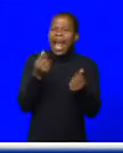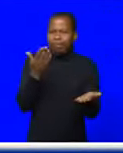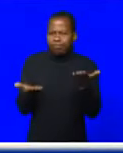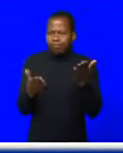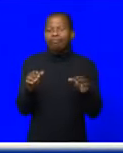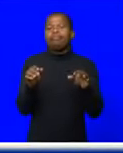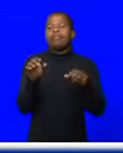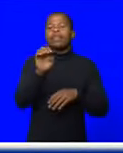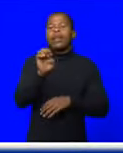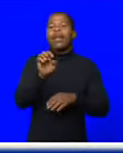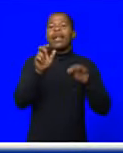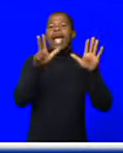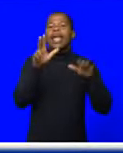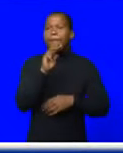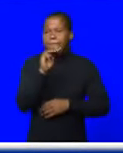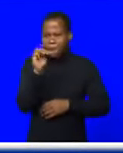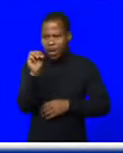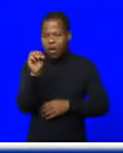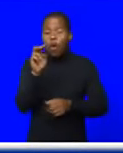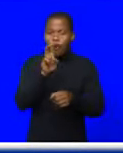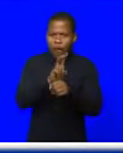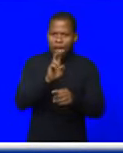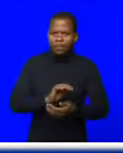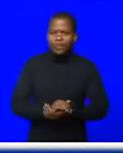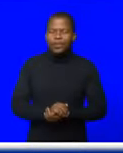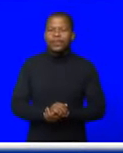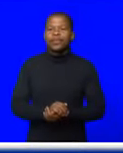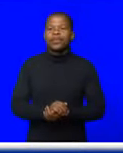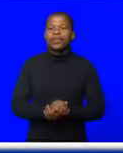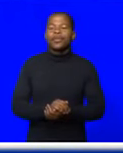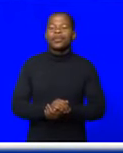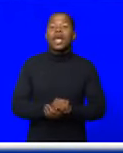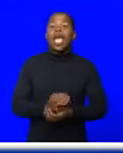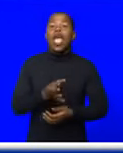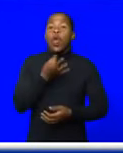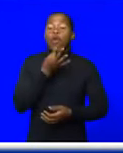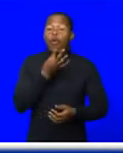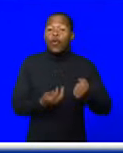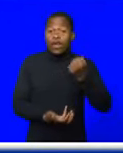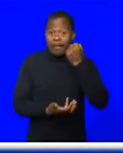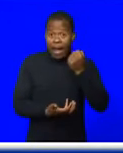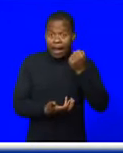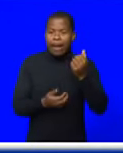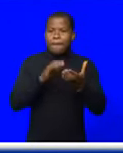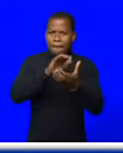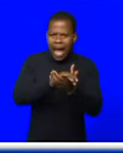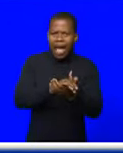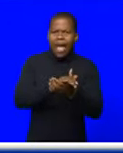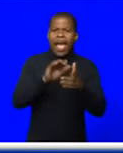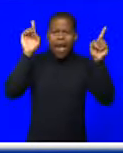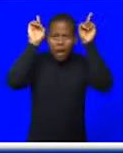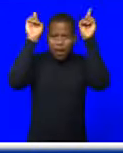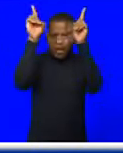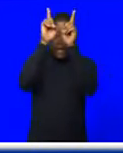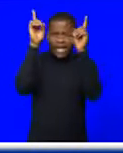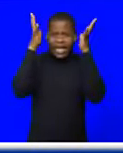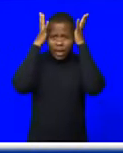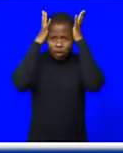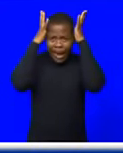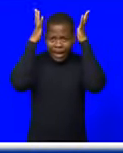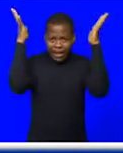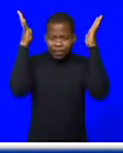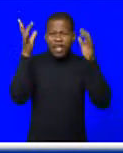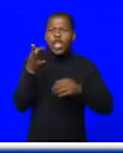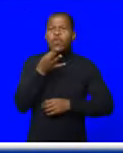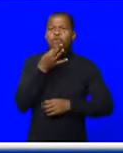letisiphohlongo temalangeni. Bantfu labasha labengamashumi lamabili nesihlanu leticelo tabo tingakaphumeleli esikhwameni